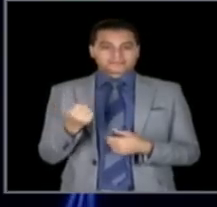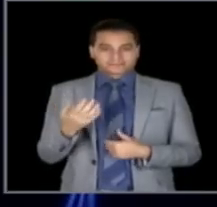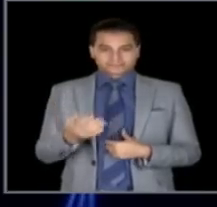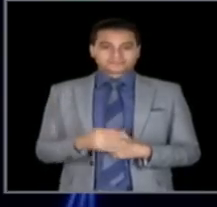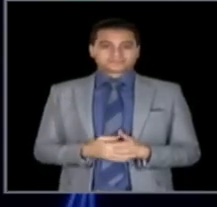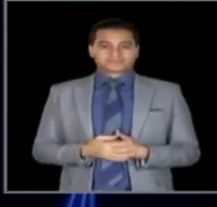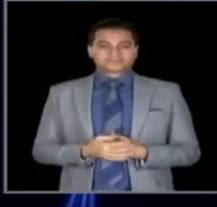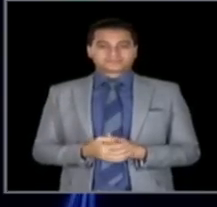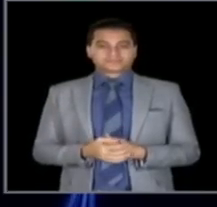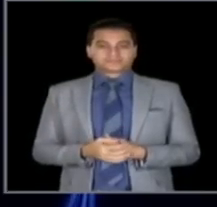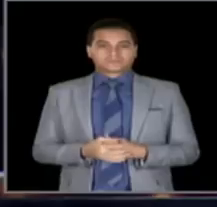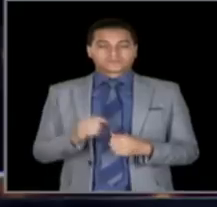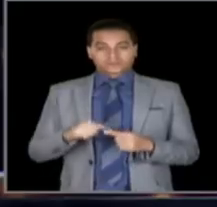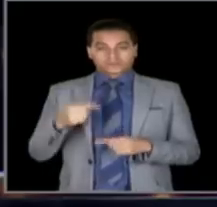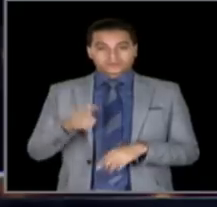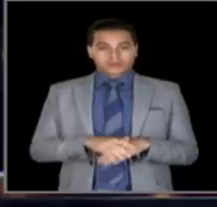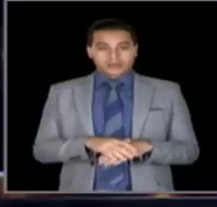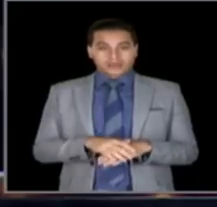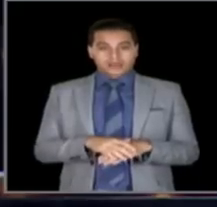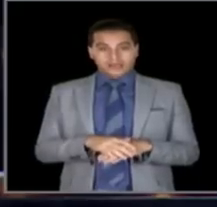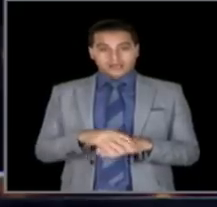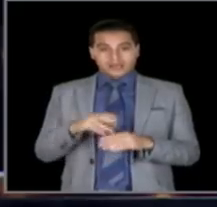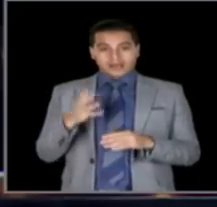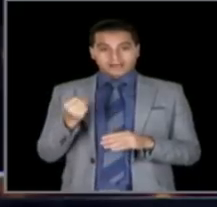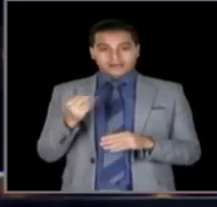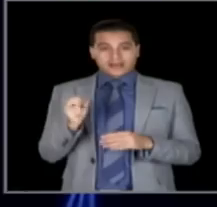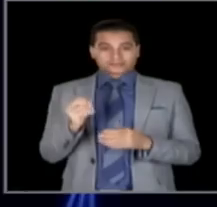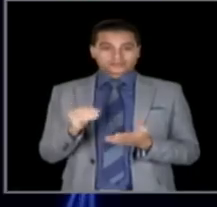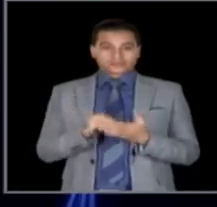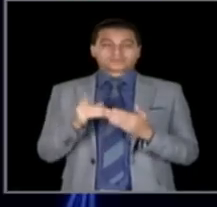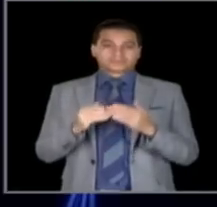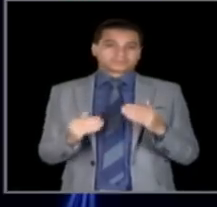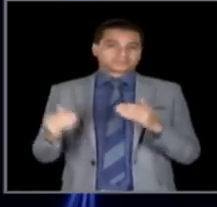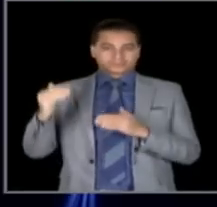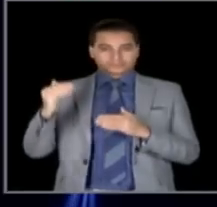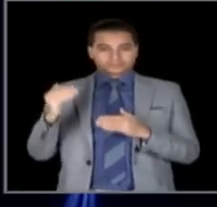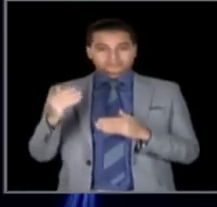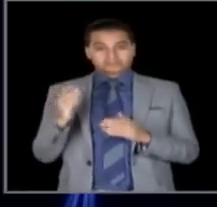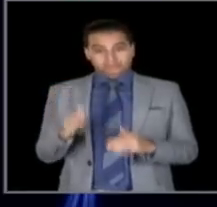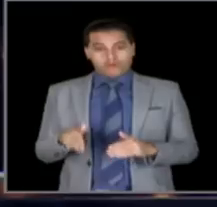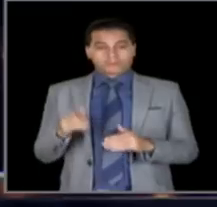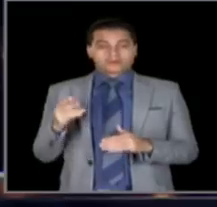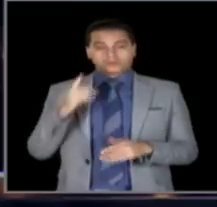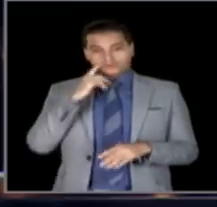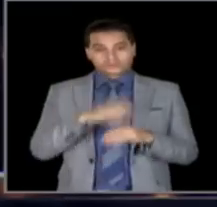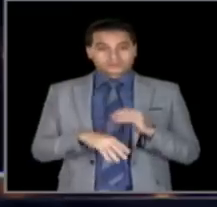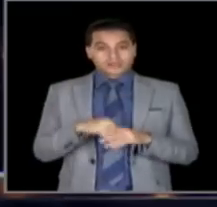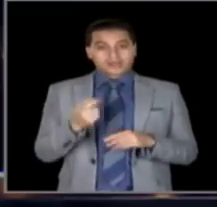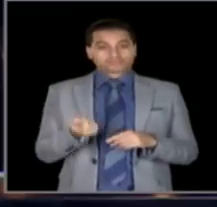بقيتوا 40. الفقرة اللي جاية 40 و25 و65، فريق النيل ممكن يتقدم.